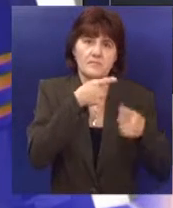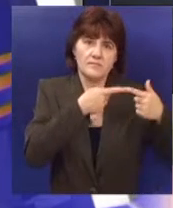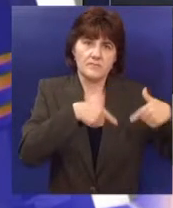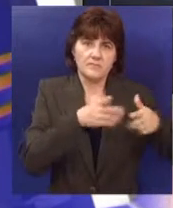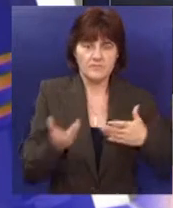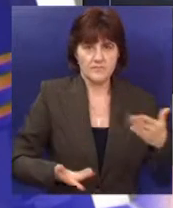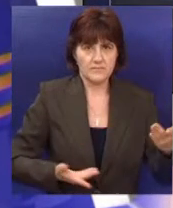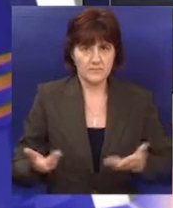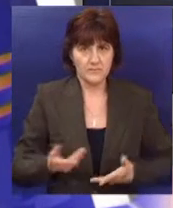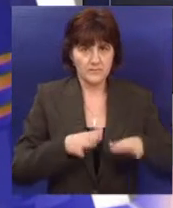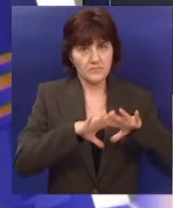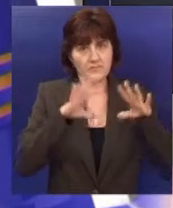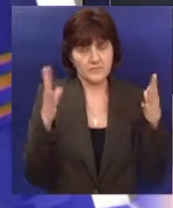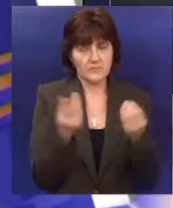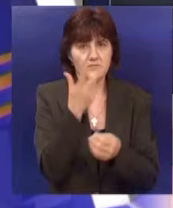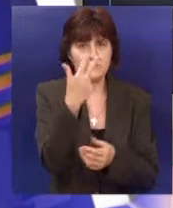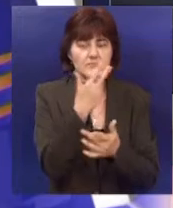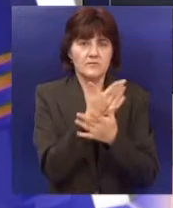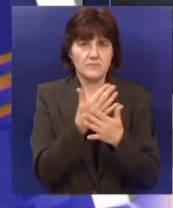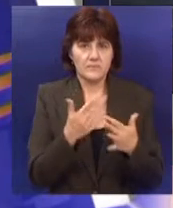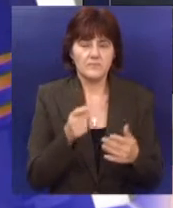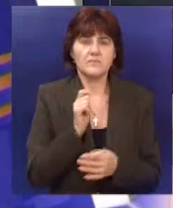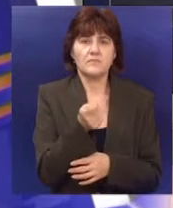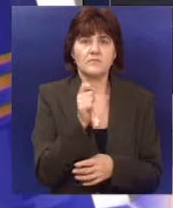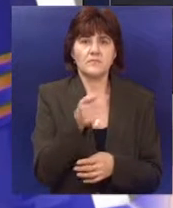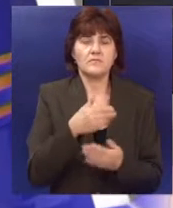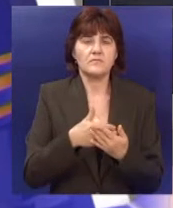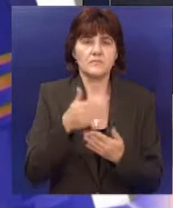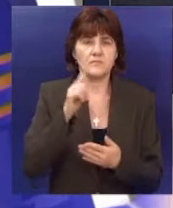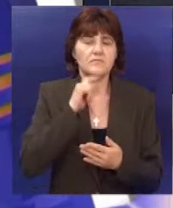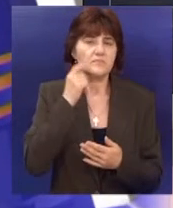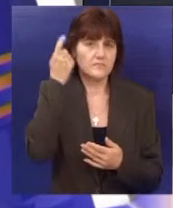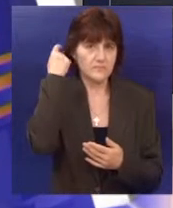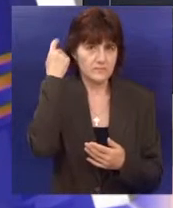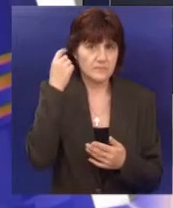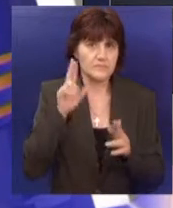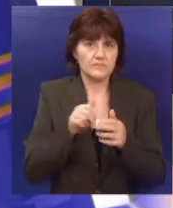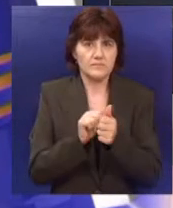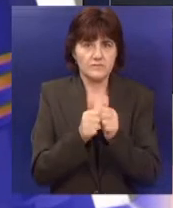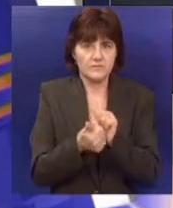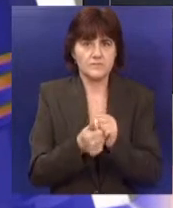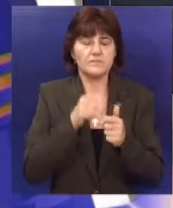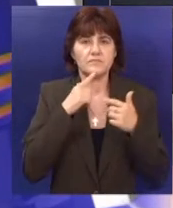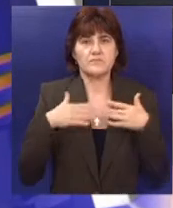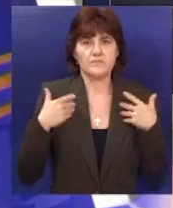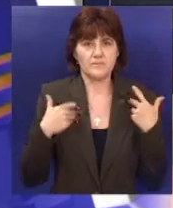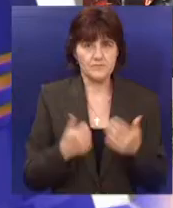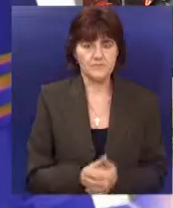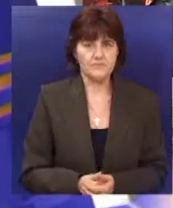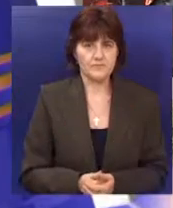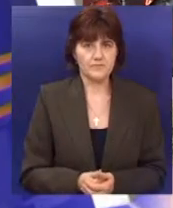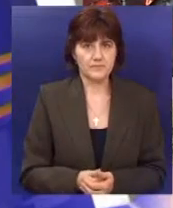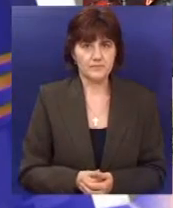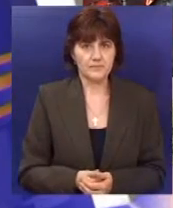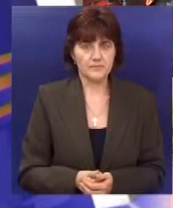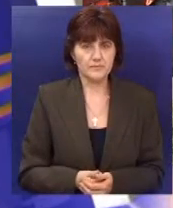pasa. Celokupan posao košta 30 miliona dinara, a finansiraju ga grad i pokrajinski sekretarijat za sport i omladinu.